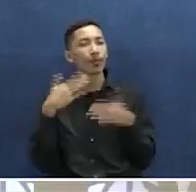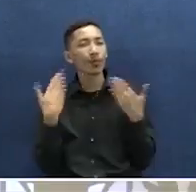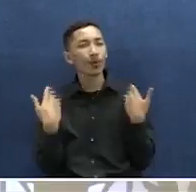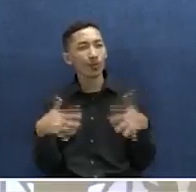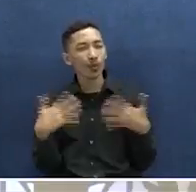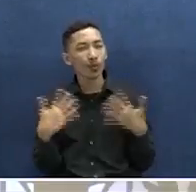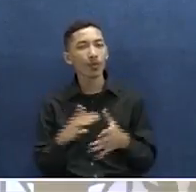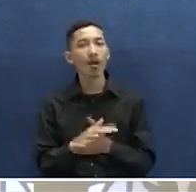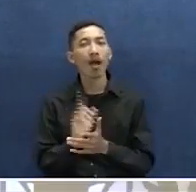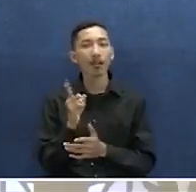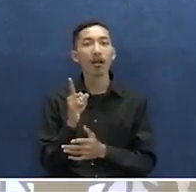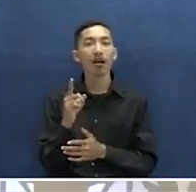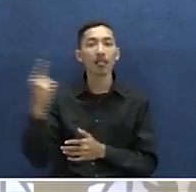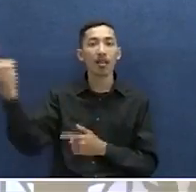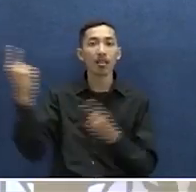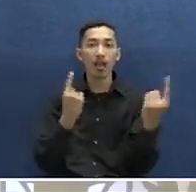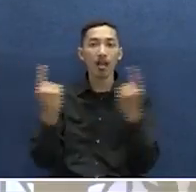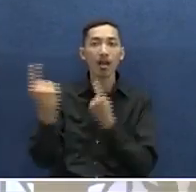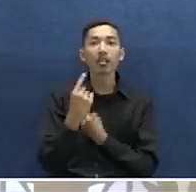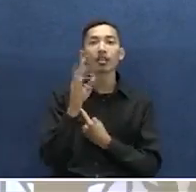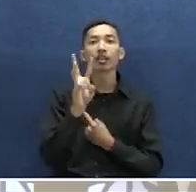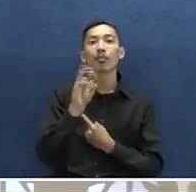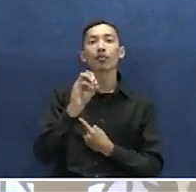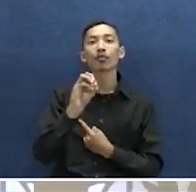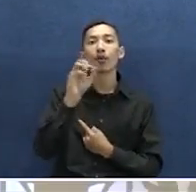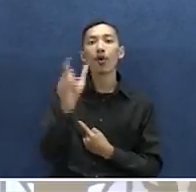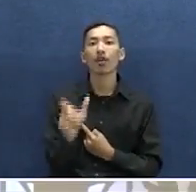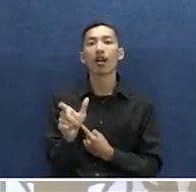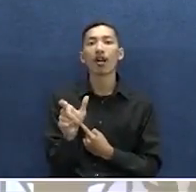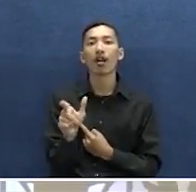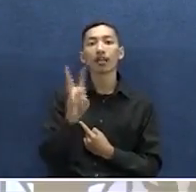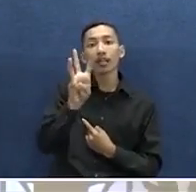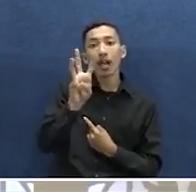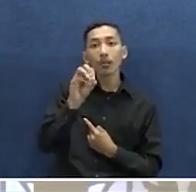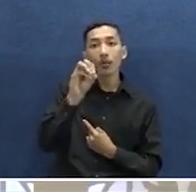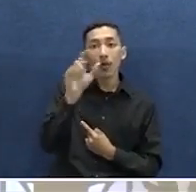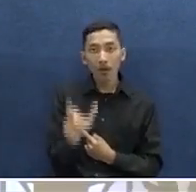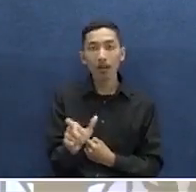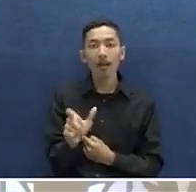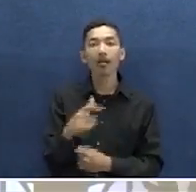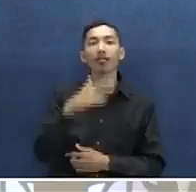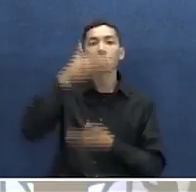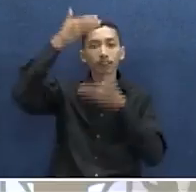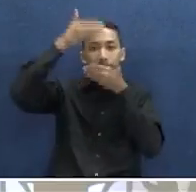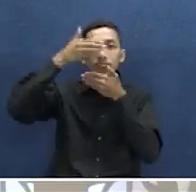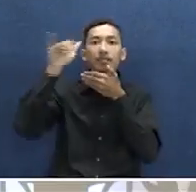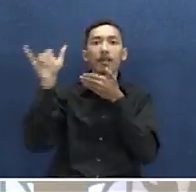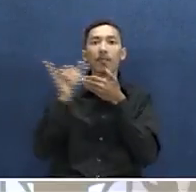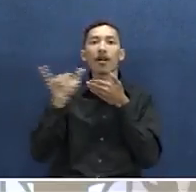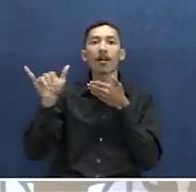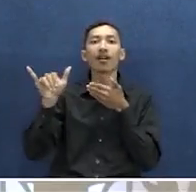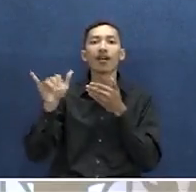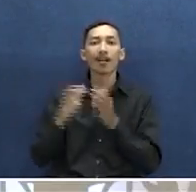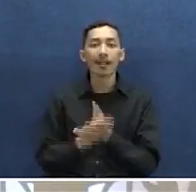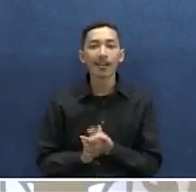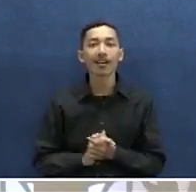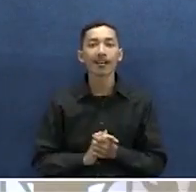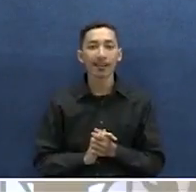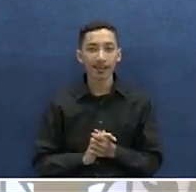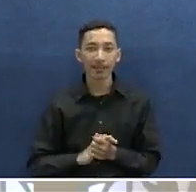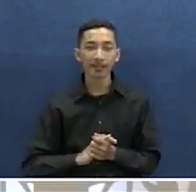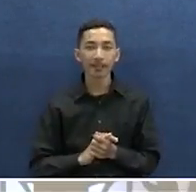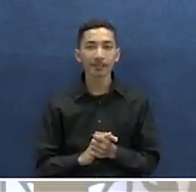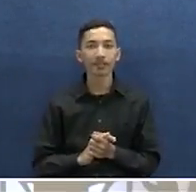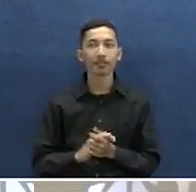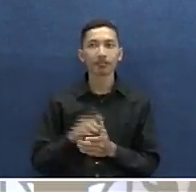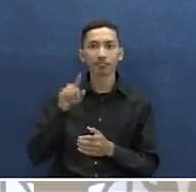hampir ke-30 orang yang gitulah ramai kita 33 bulunya ia seragam lahir maksudnya e33 punya seragam terus